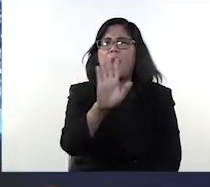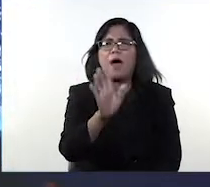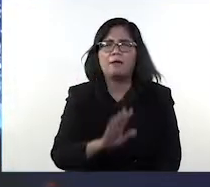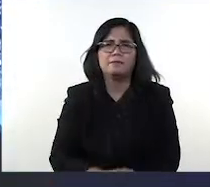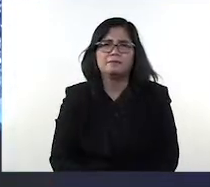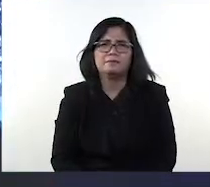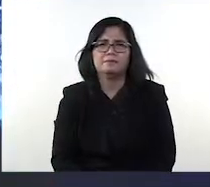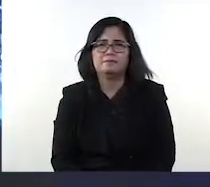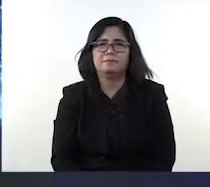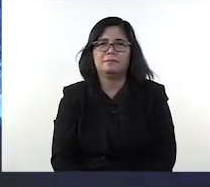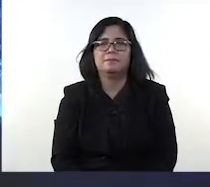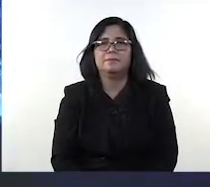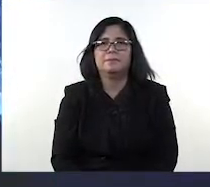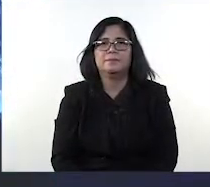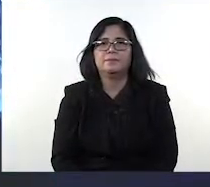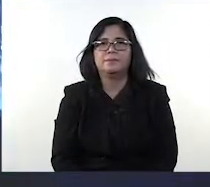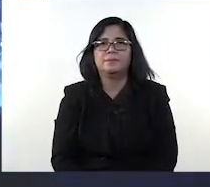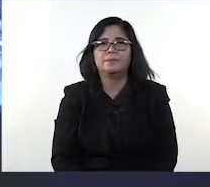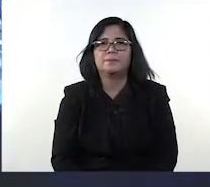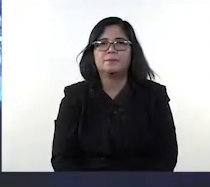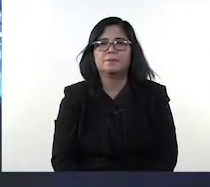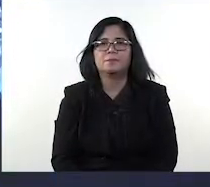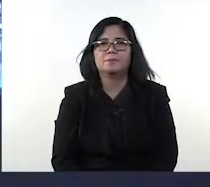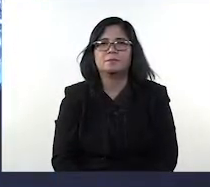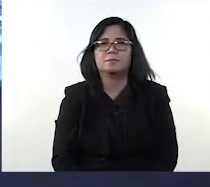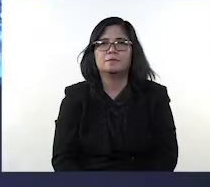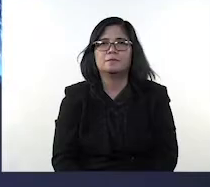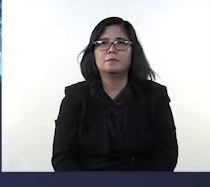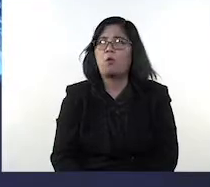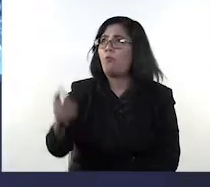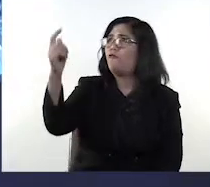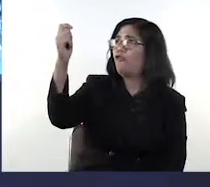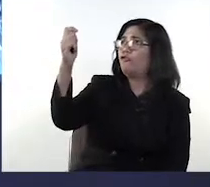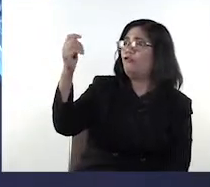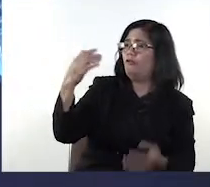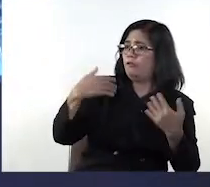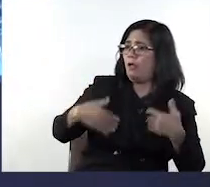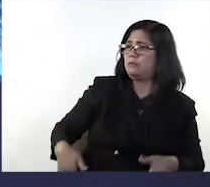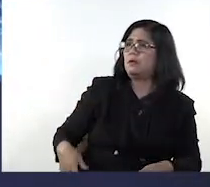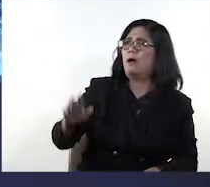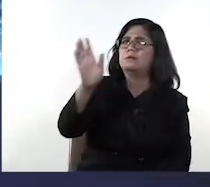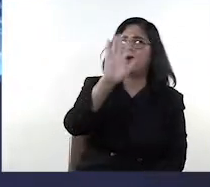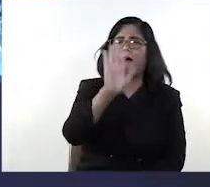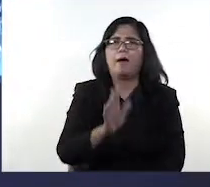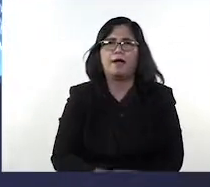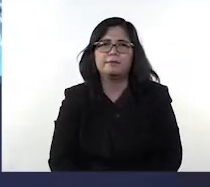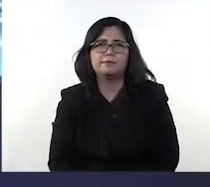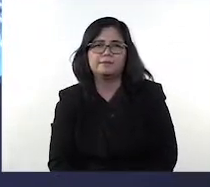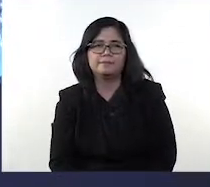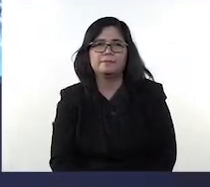ia mengharapkan kau foto-foto Nike AD ia mengharapkan kau